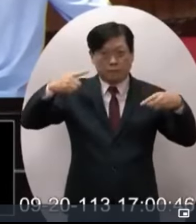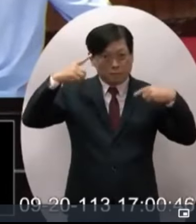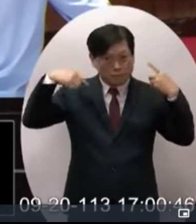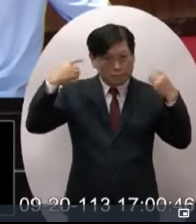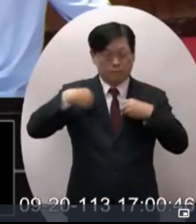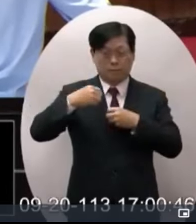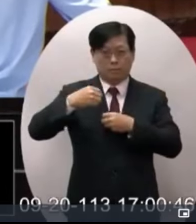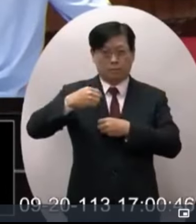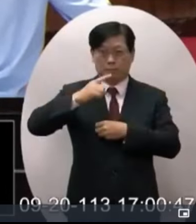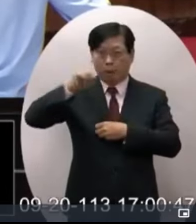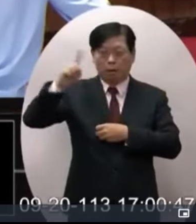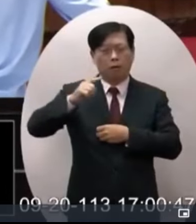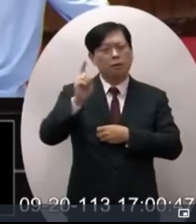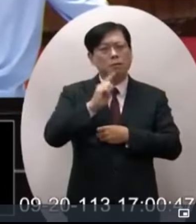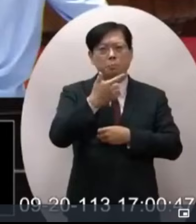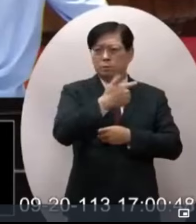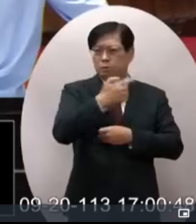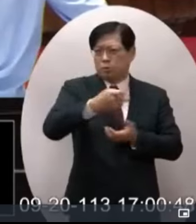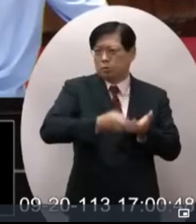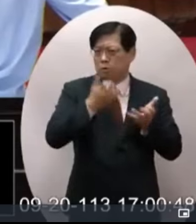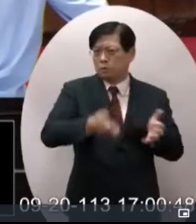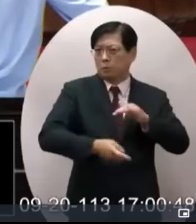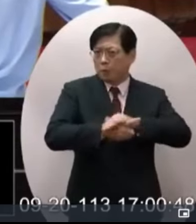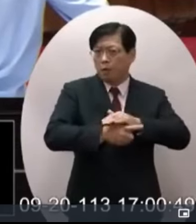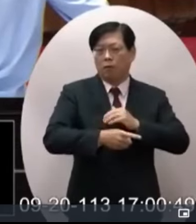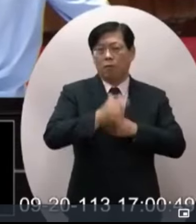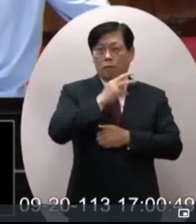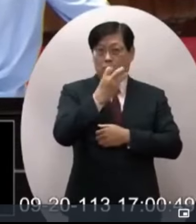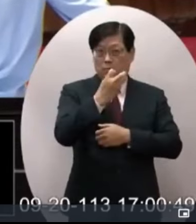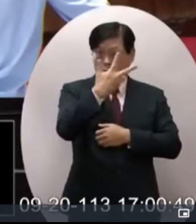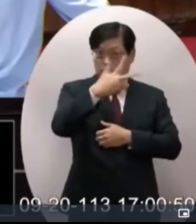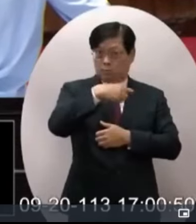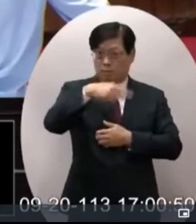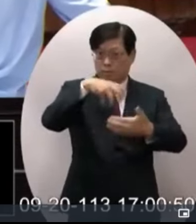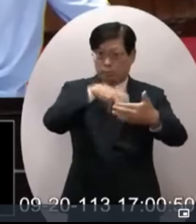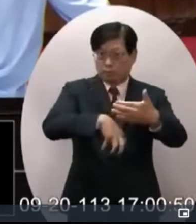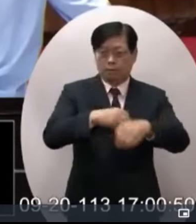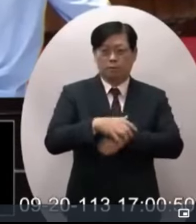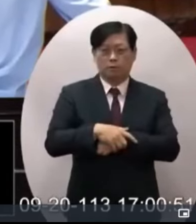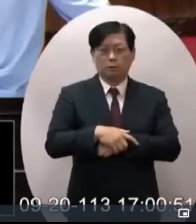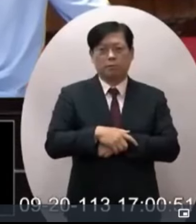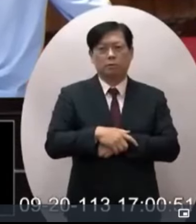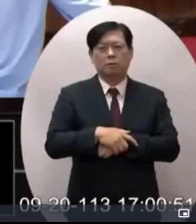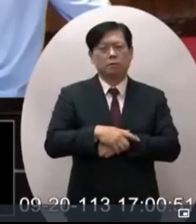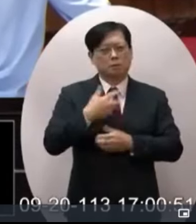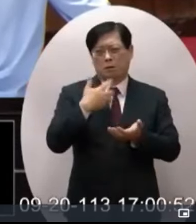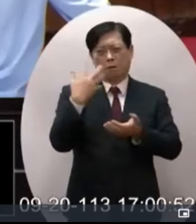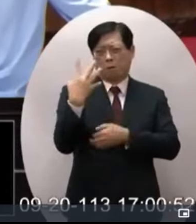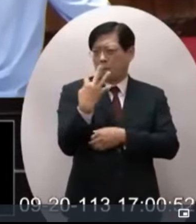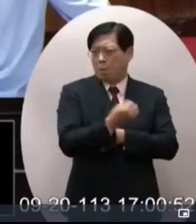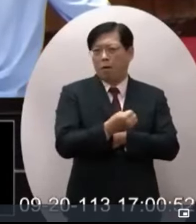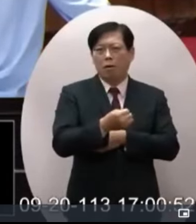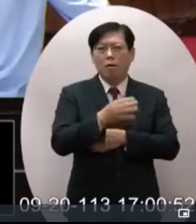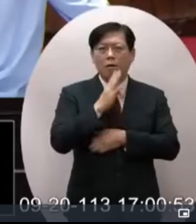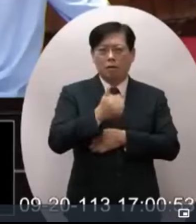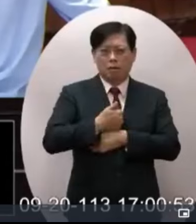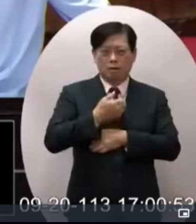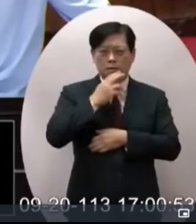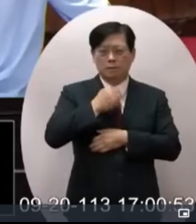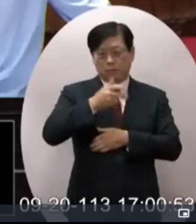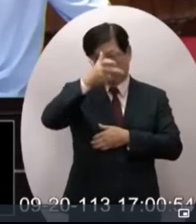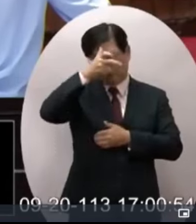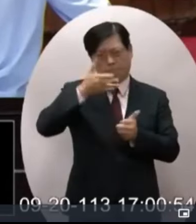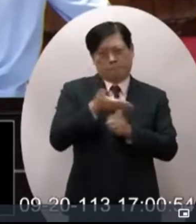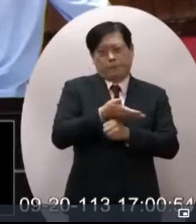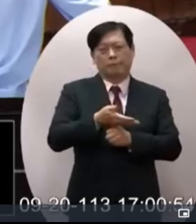不是最严重之罪？我要特别讲，37名死刑犯里面， 这里面有好几个案子是杀警